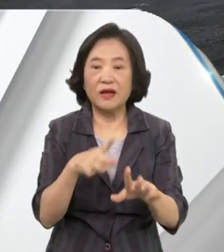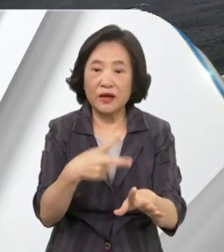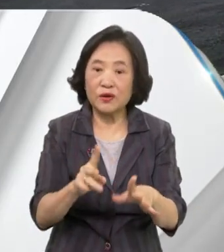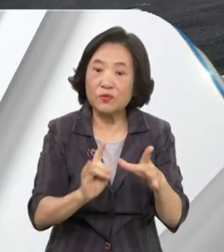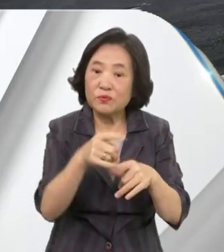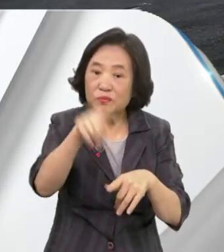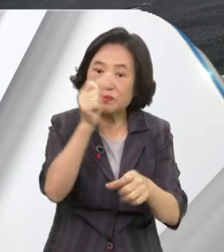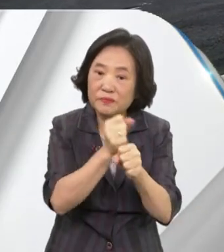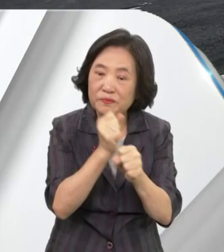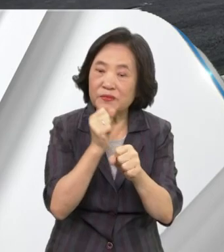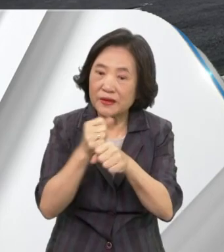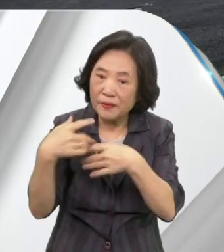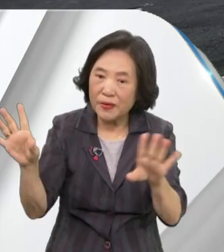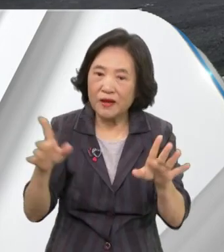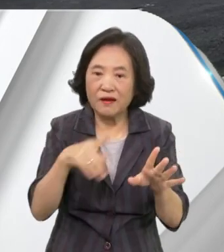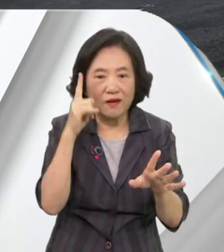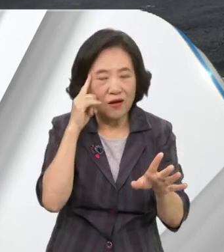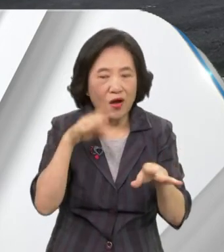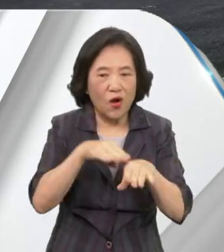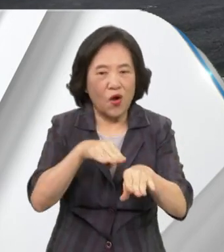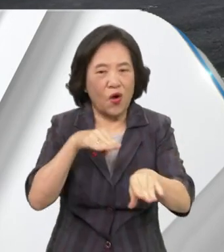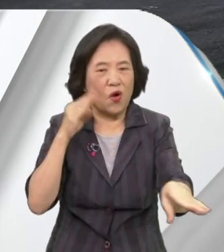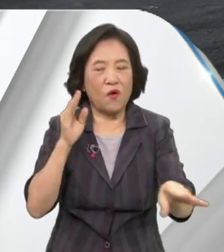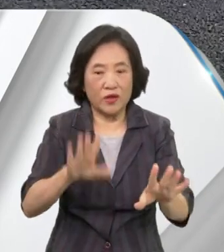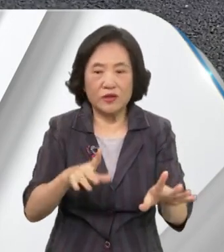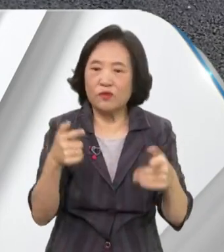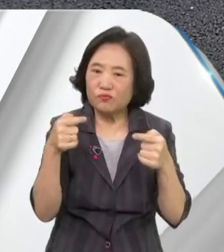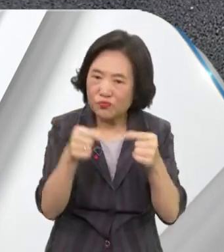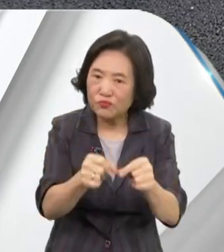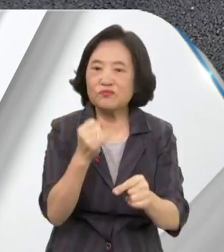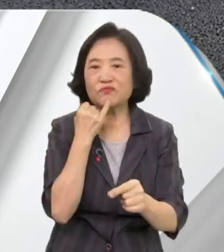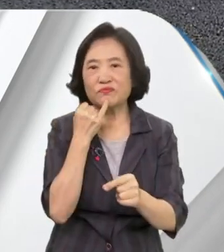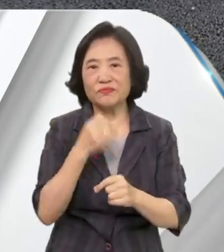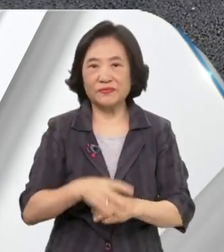嘅交通负担，纾解车车嘅问题。今日新闻台桃园报道。